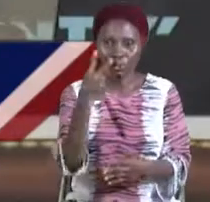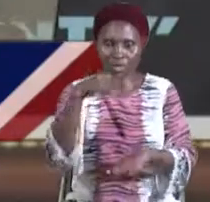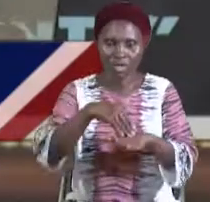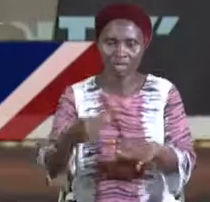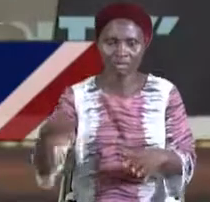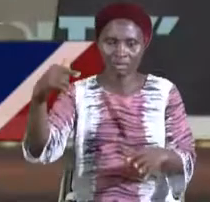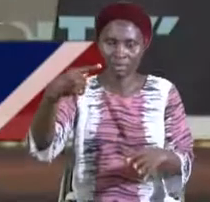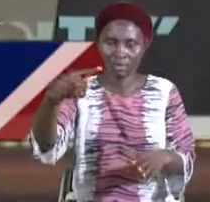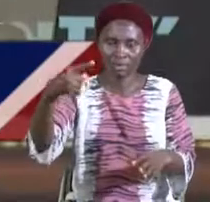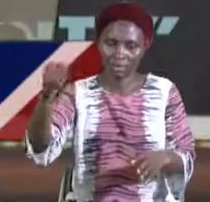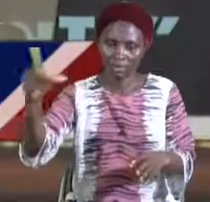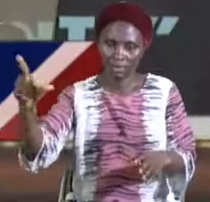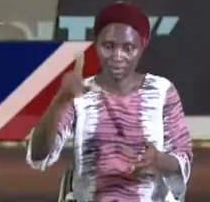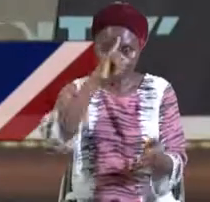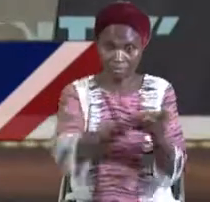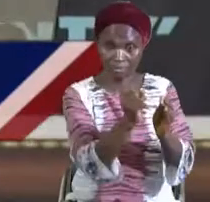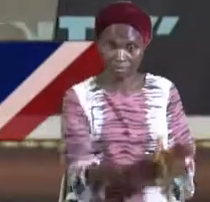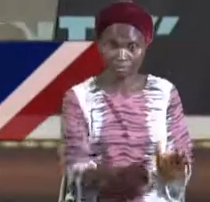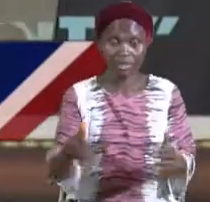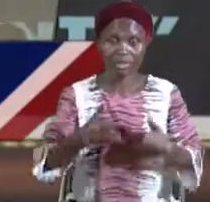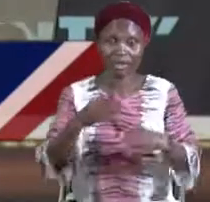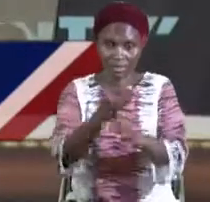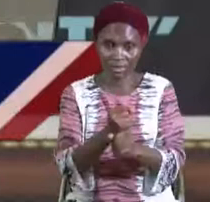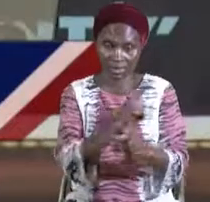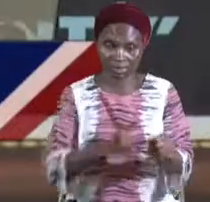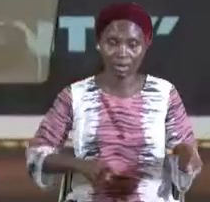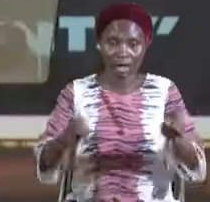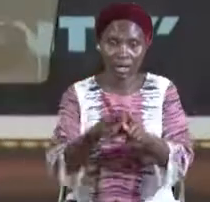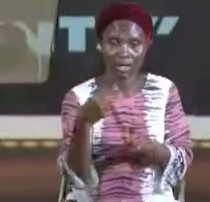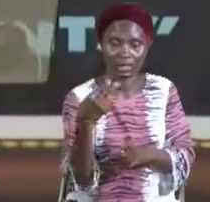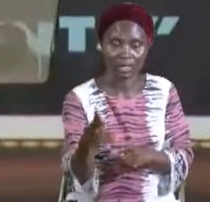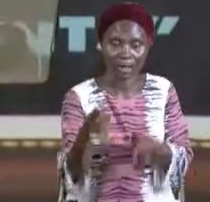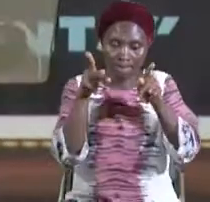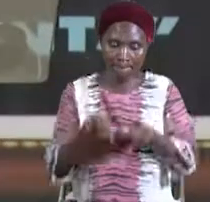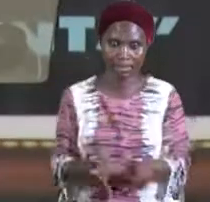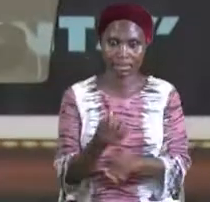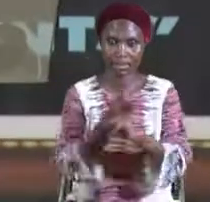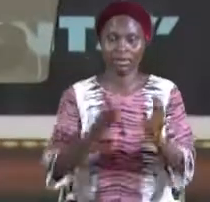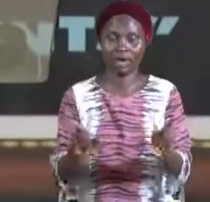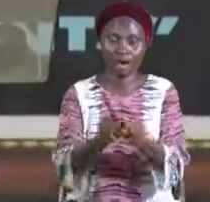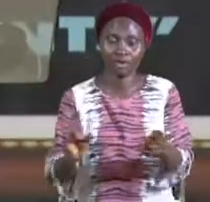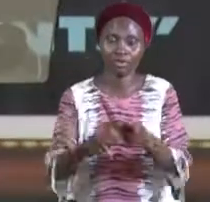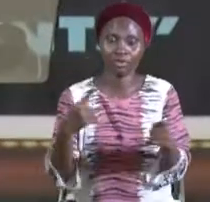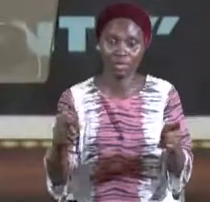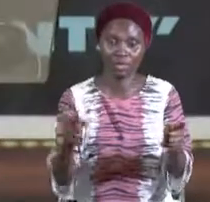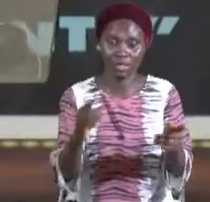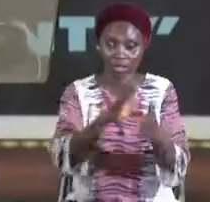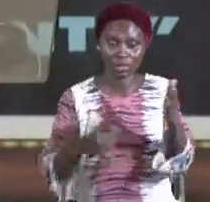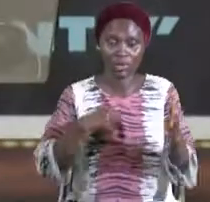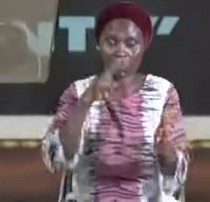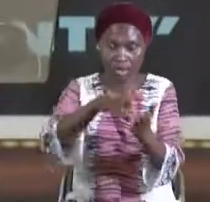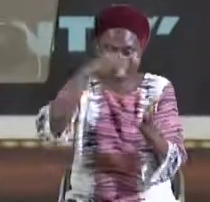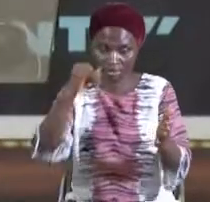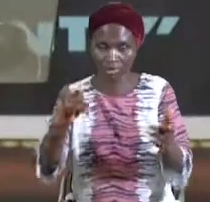de Galates, ils avaient reçu le Seigneur comme sauveur personnel. Et selon le passage que nous étudions aujourd'hui, ils ont reçu la